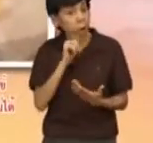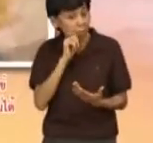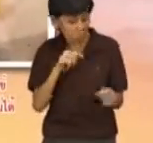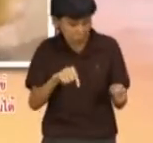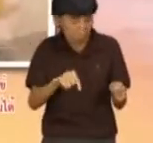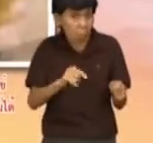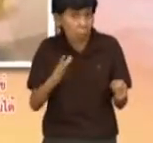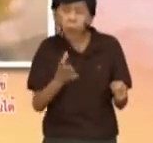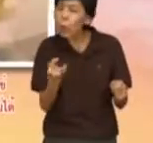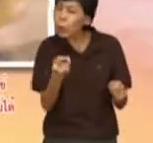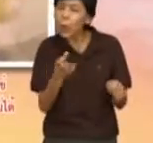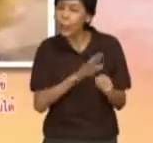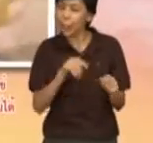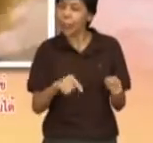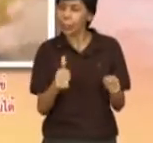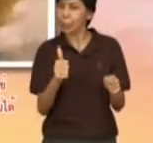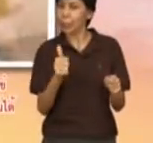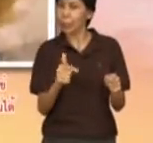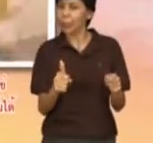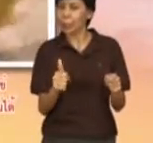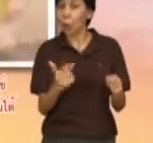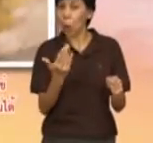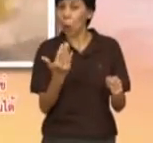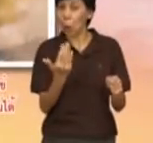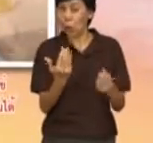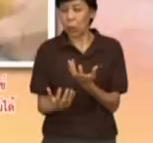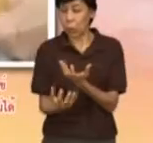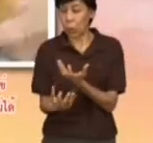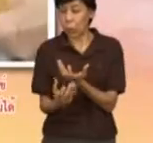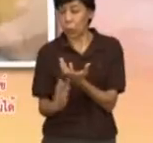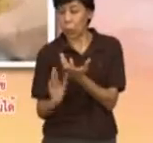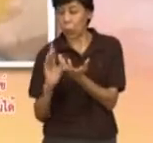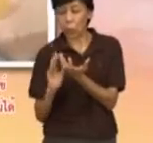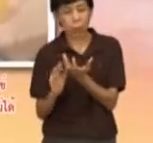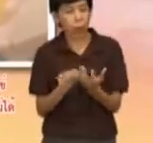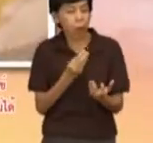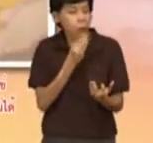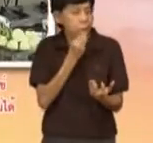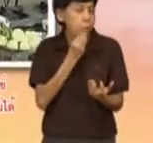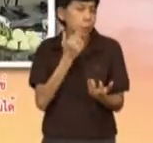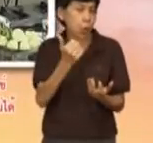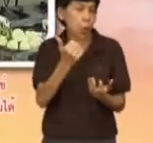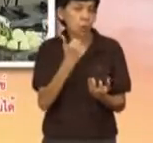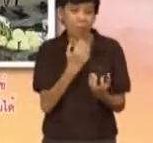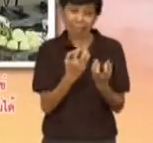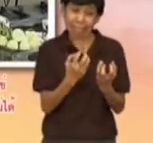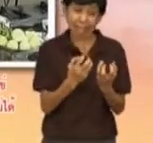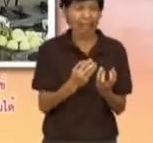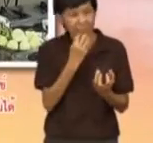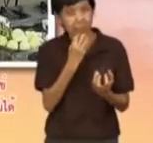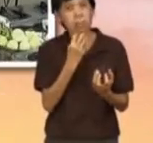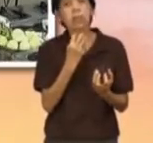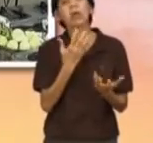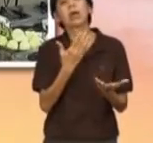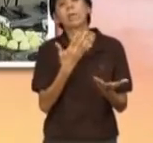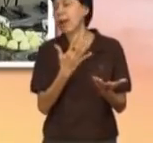ะหรือว่า ไม่เยอะไม่เยอะพอดีเดี๋ยวนึ่งออกมาแล้วมันจะนุ่มถ้าเป็นก้อนแข็งกระด้างก็ไม่ได